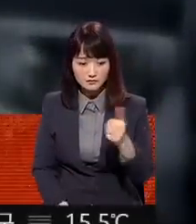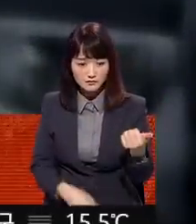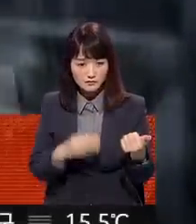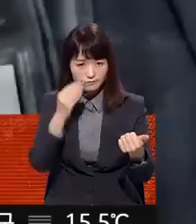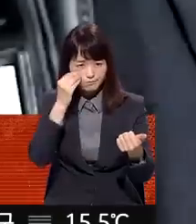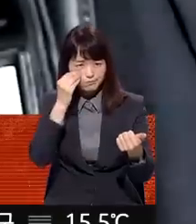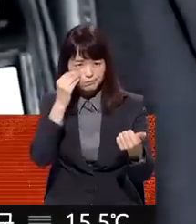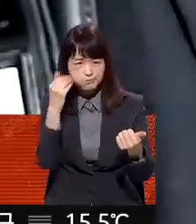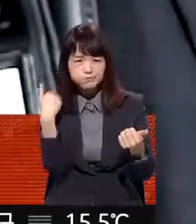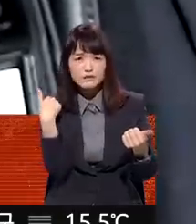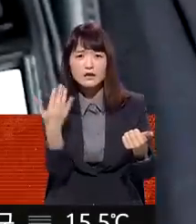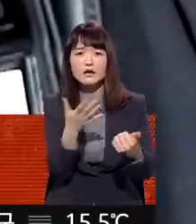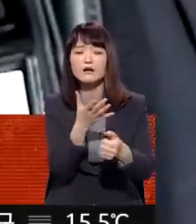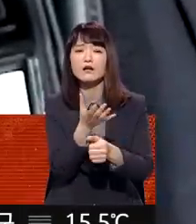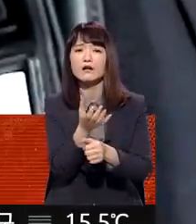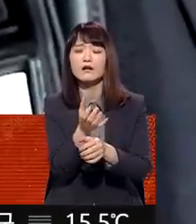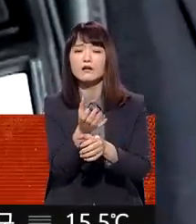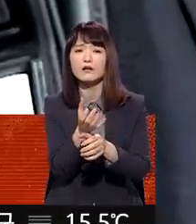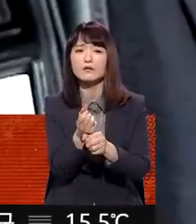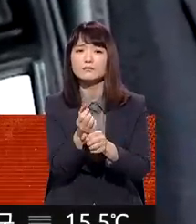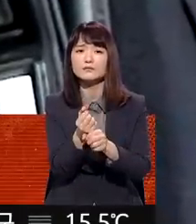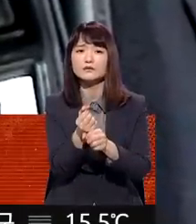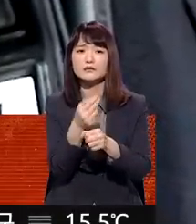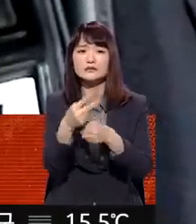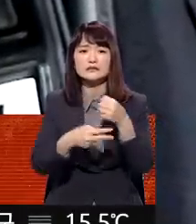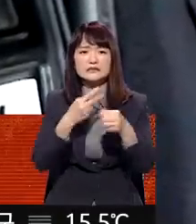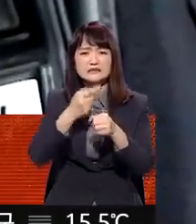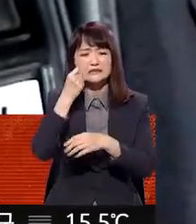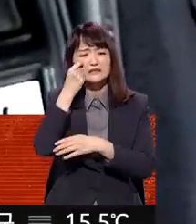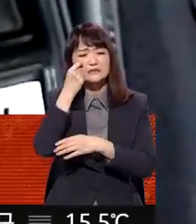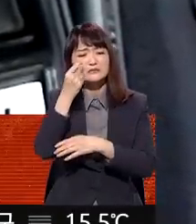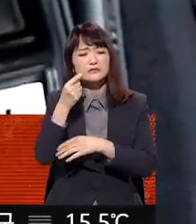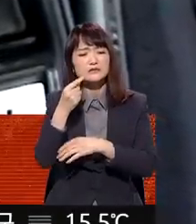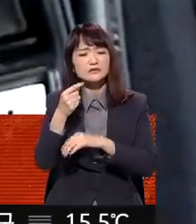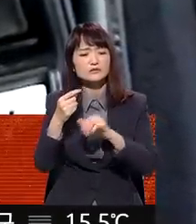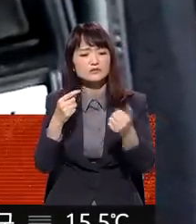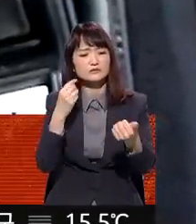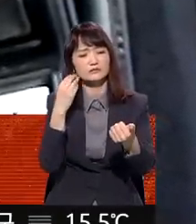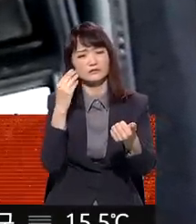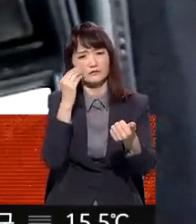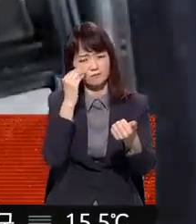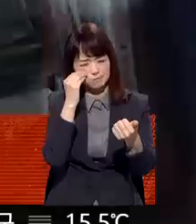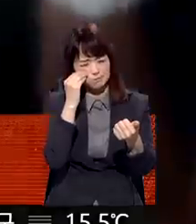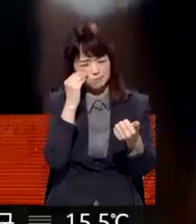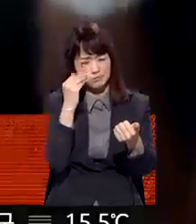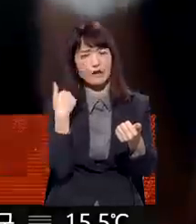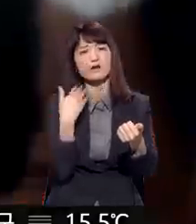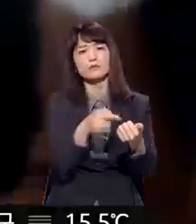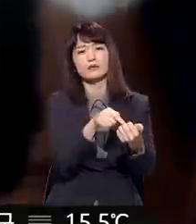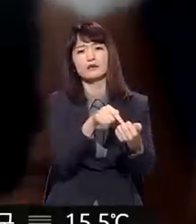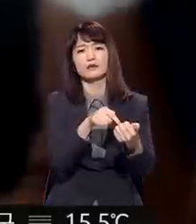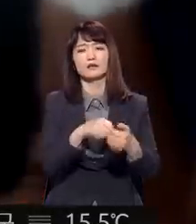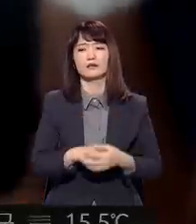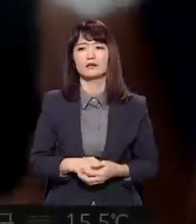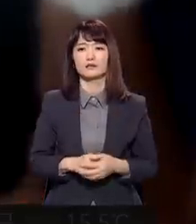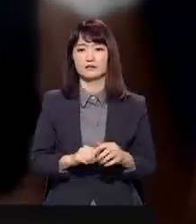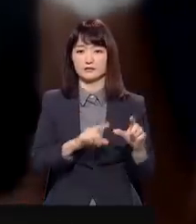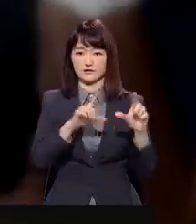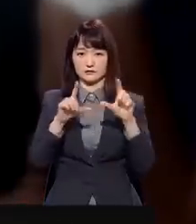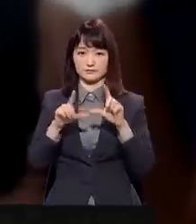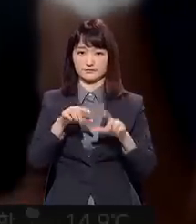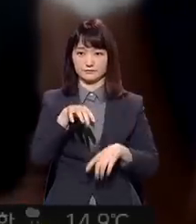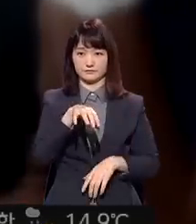동안 방치했던 겁니까? 시신을 무려 2년 6개월가량 방치를 했다라고 합니다. 이 주거지에